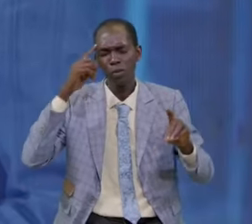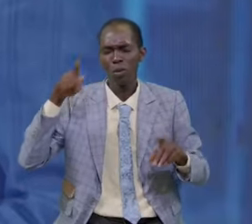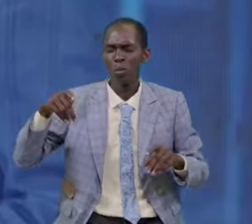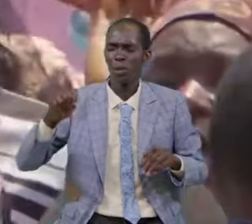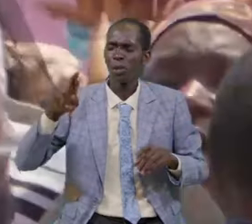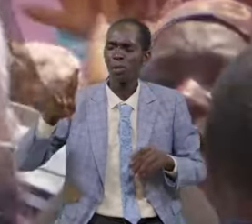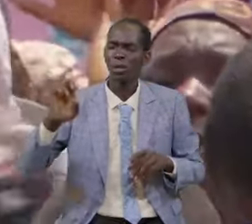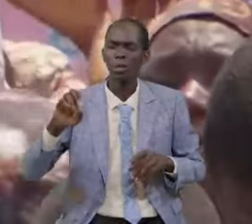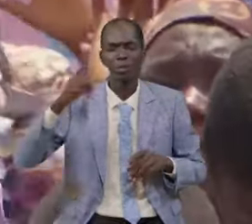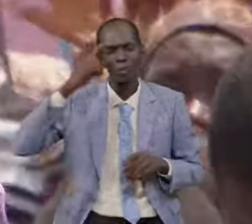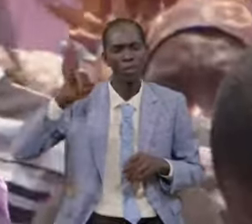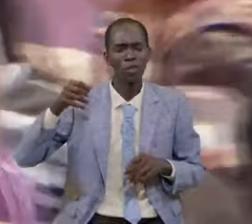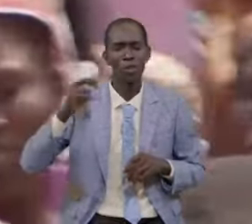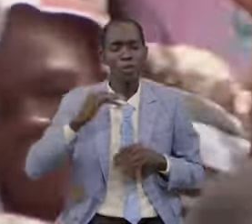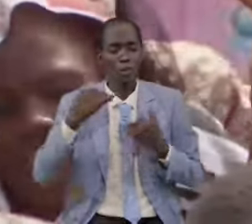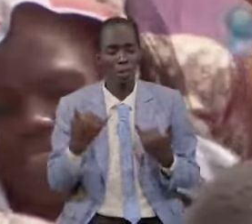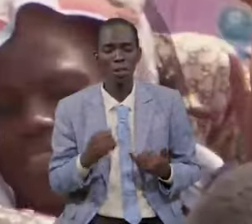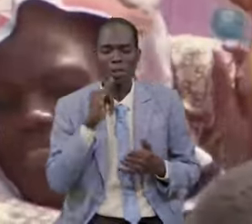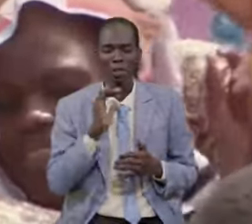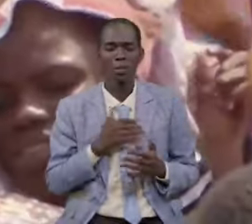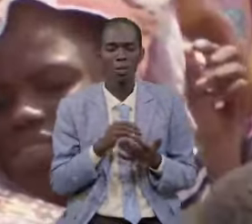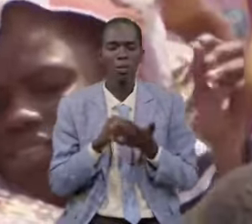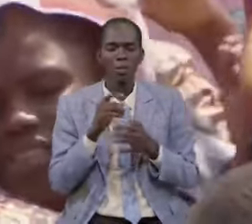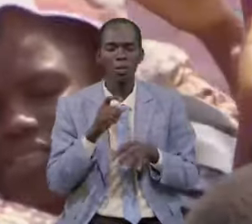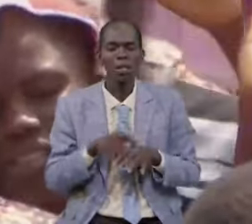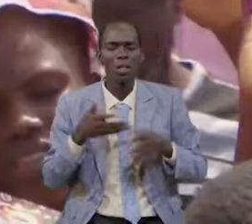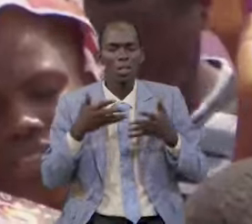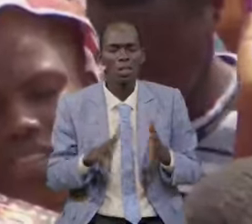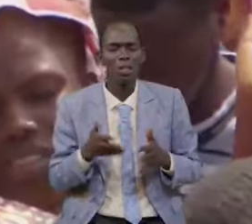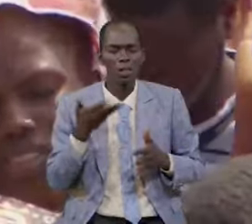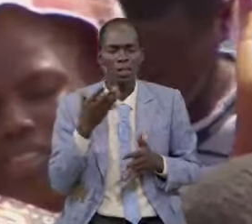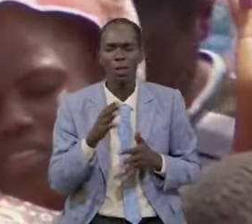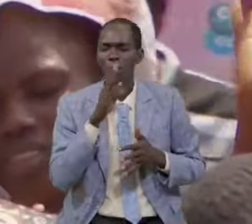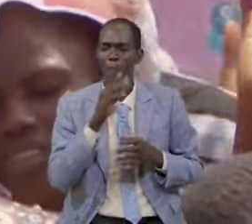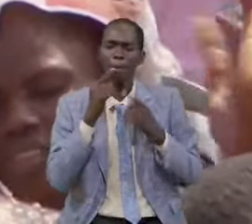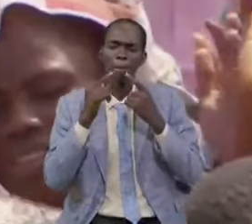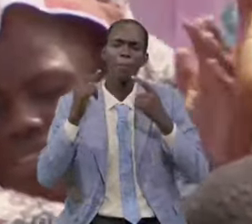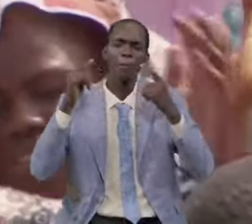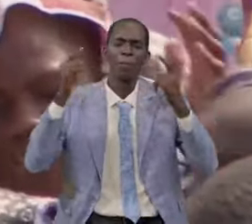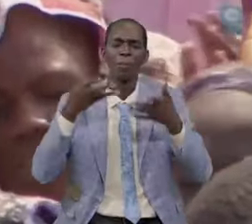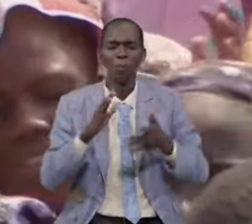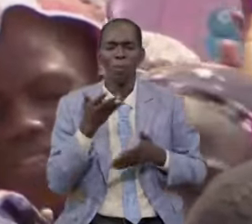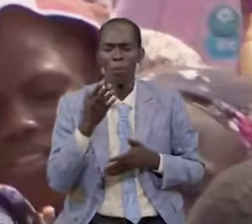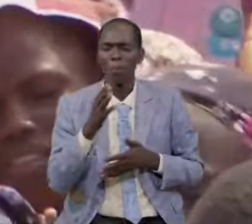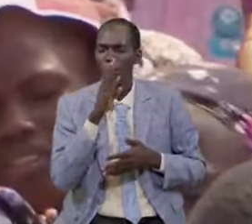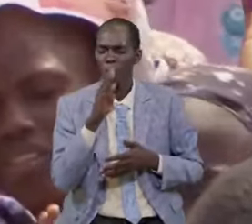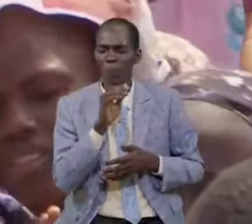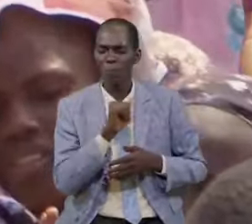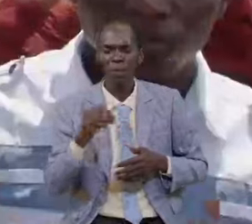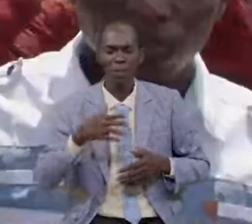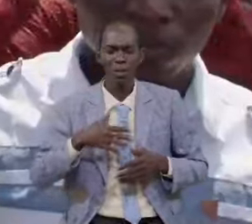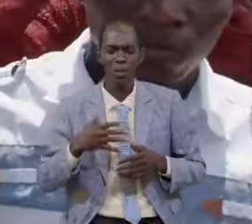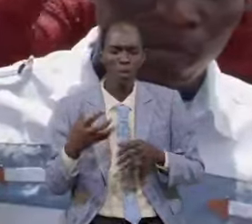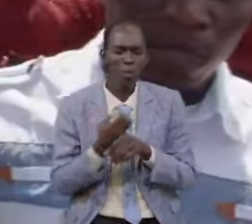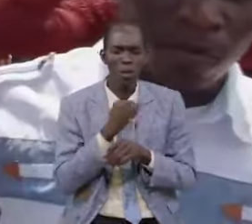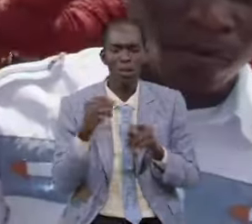gens-là, notre moment est venu. Qui est de réalisation, qui est un niveau de